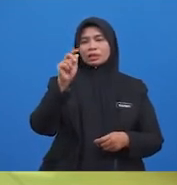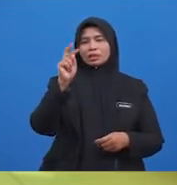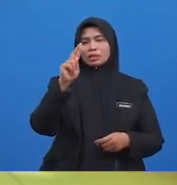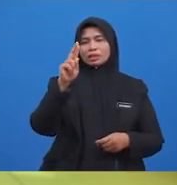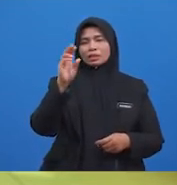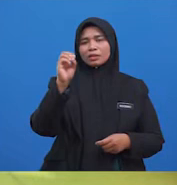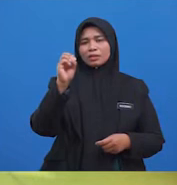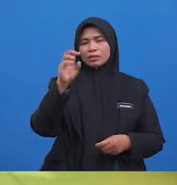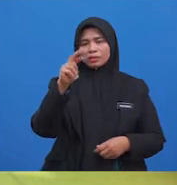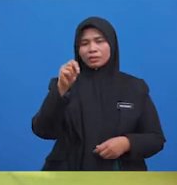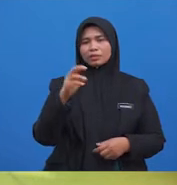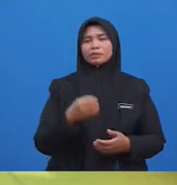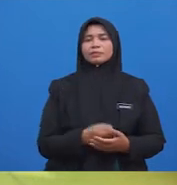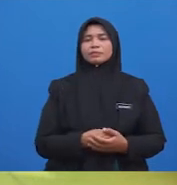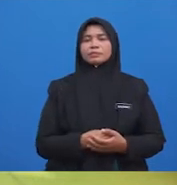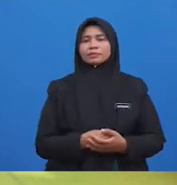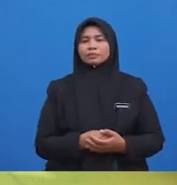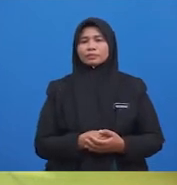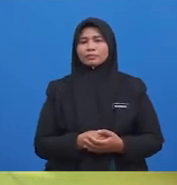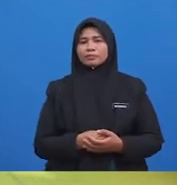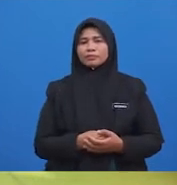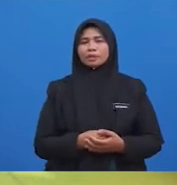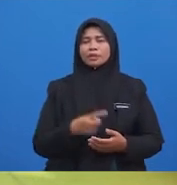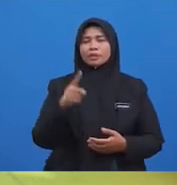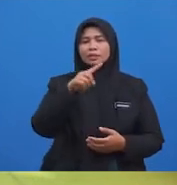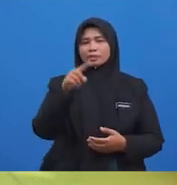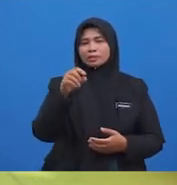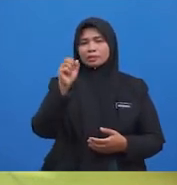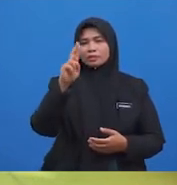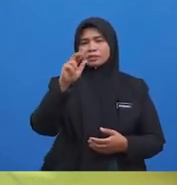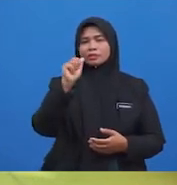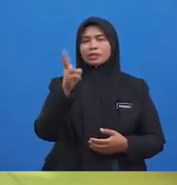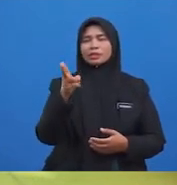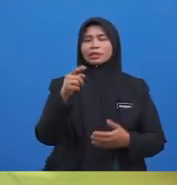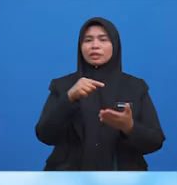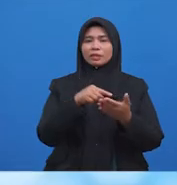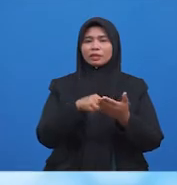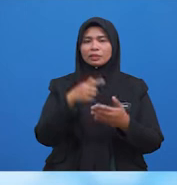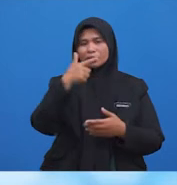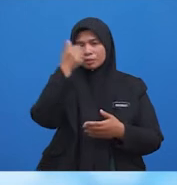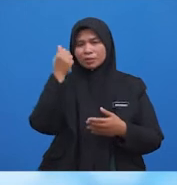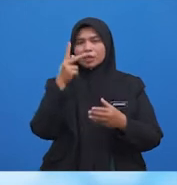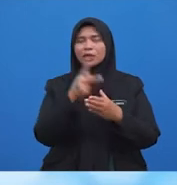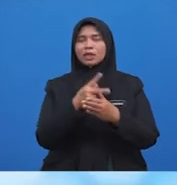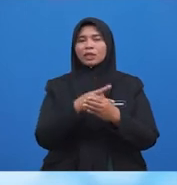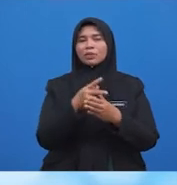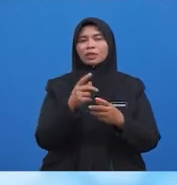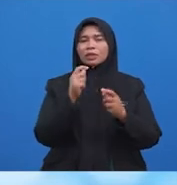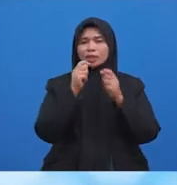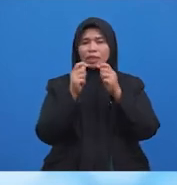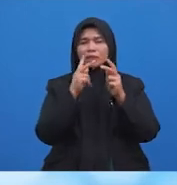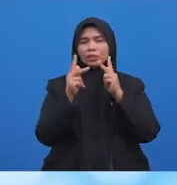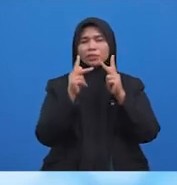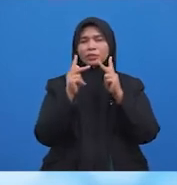dan Zara Alfa gara-gara berkas ini menyebabkan gangguan kepada